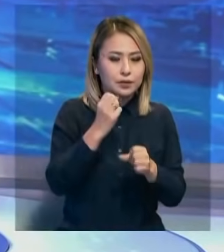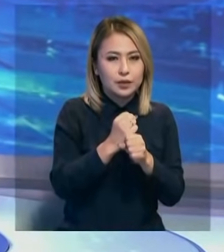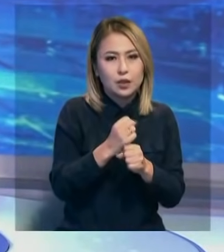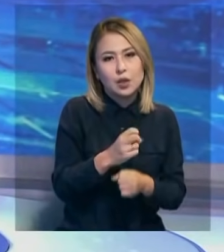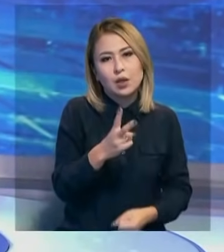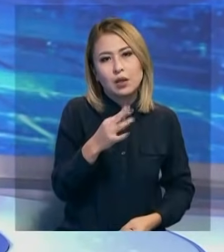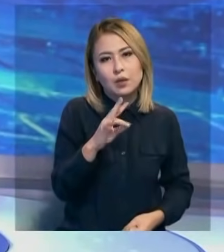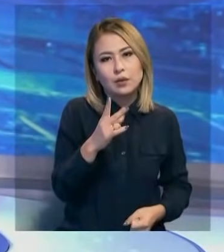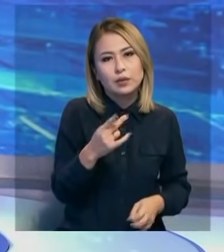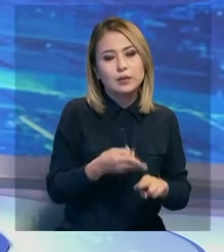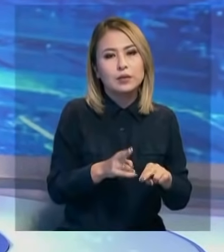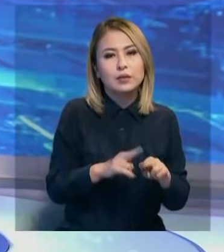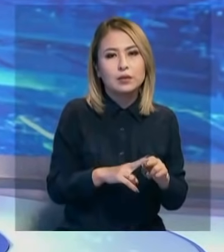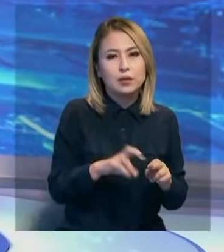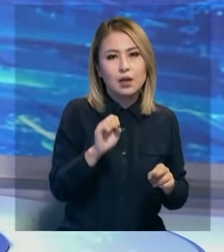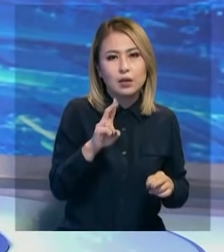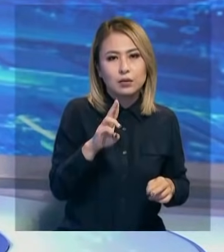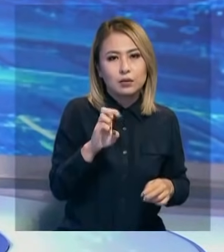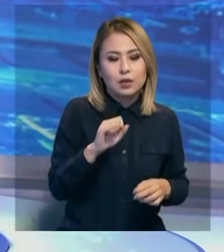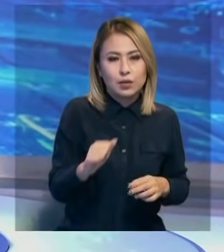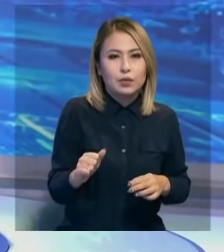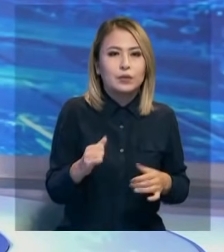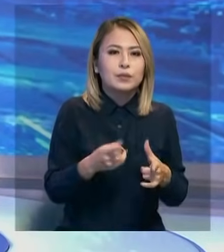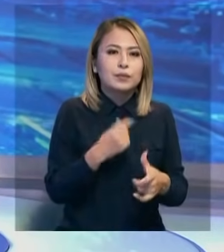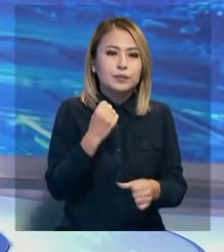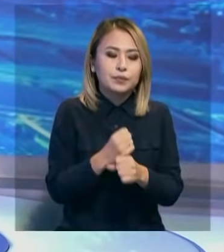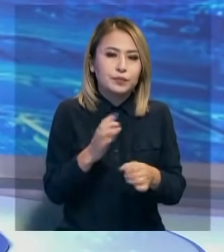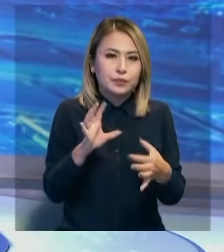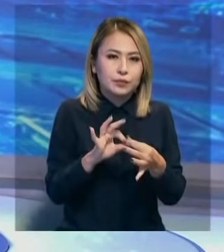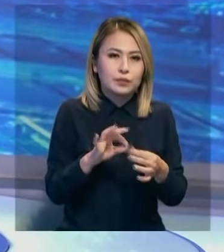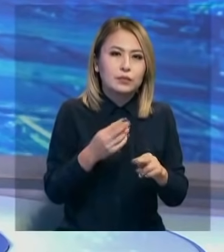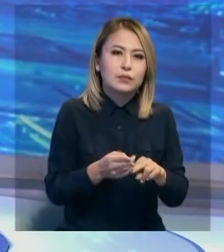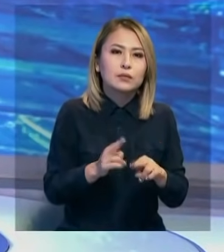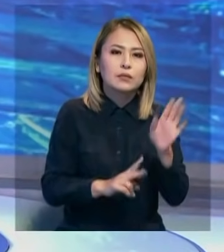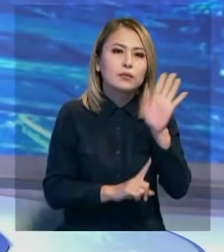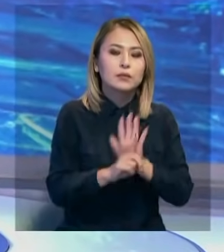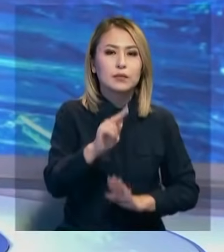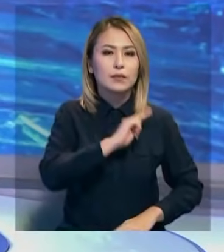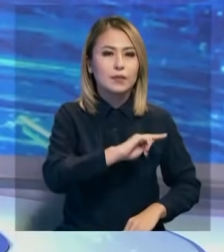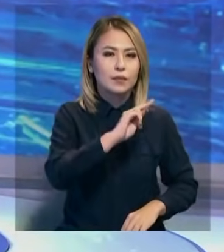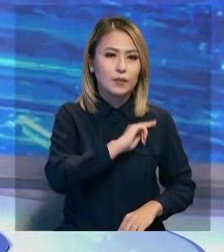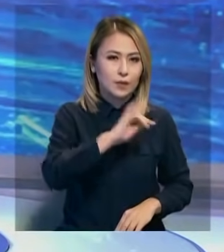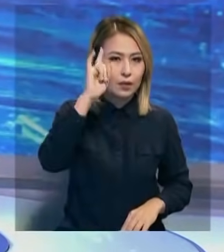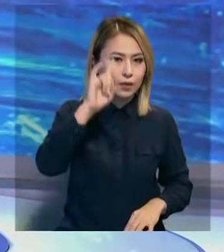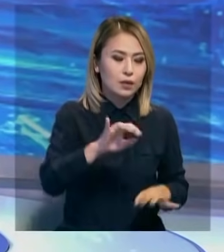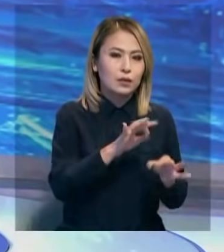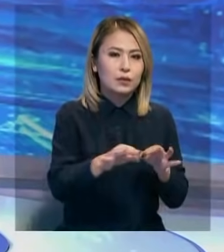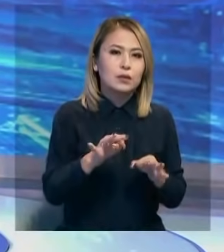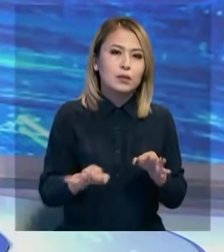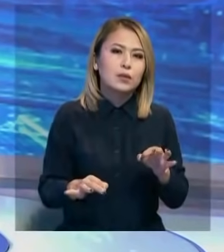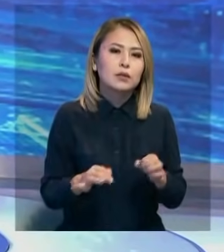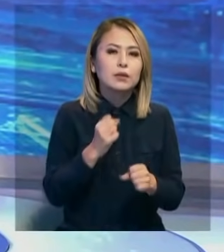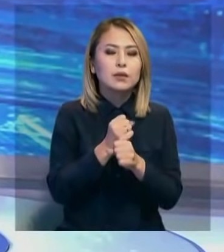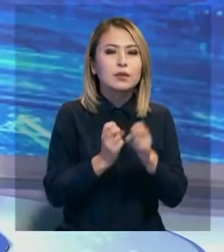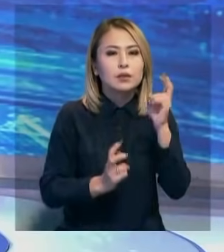жеткізу жүйесі Ляньюнган және Ақтау айлақтарын байланыстырады. Логистикалық қызметтер көрсетумен қатар қазақстандық айлақта